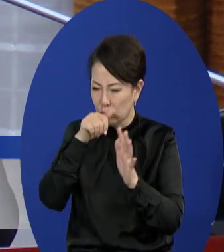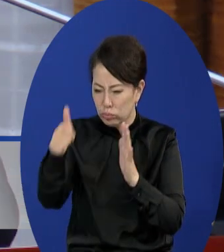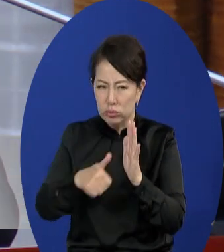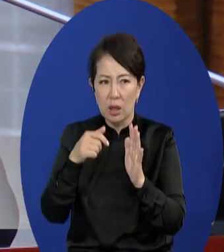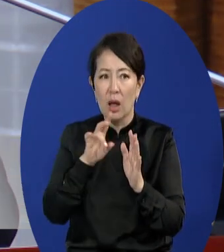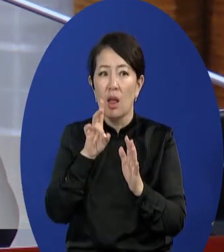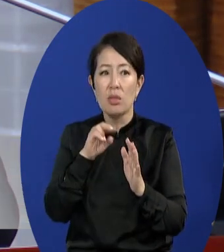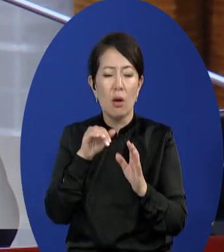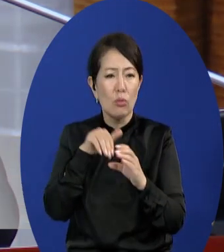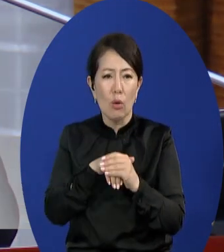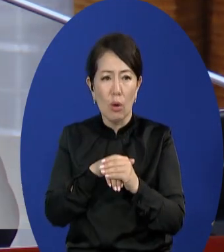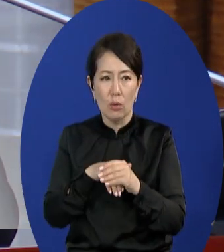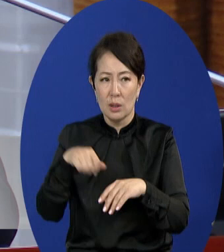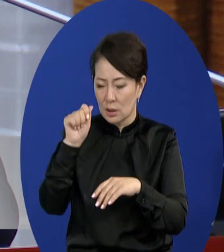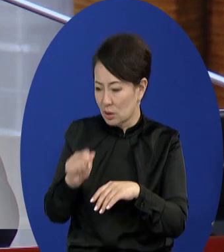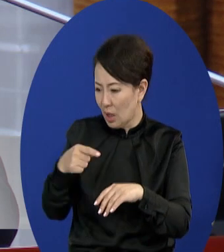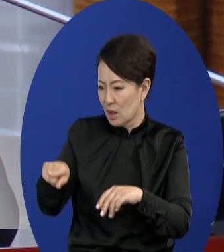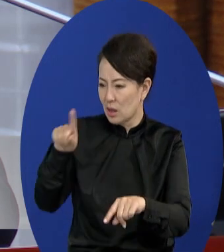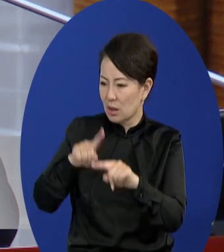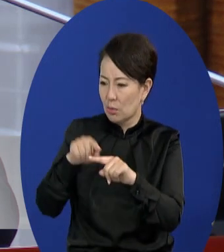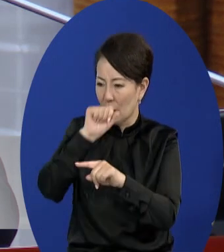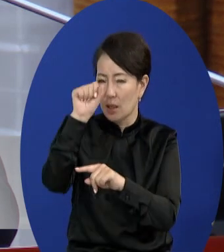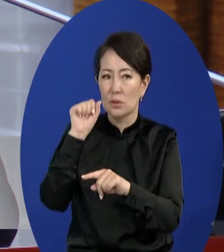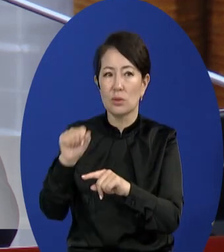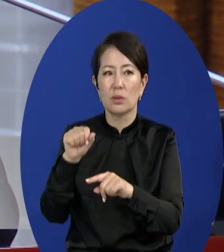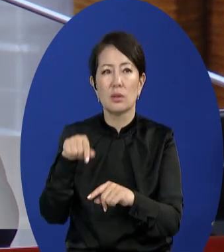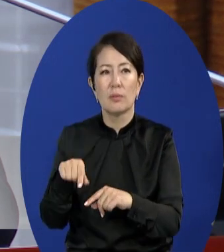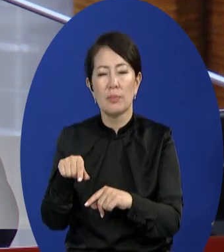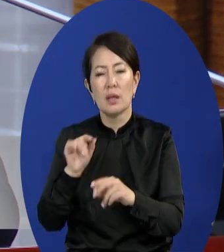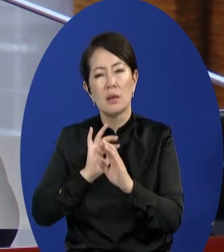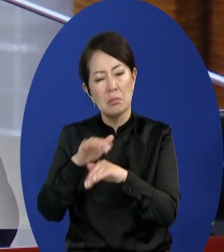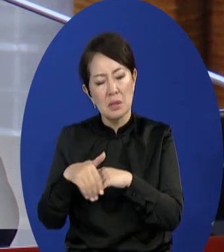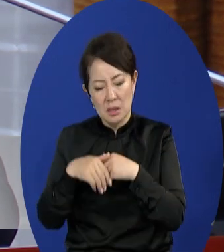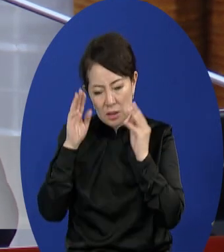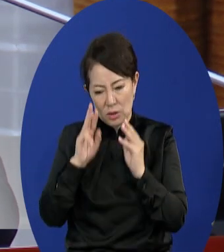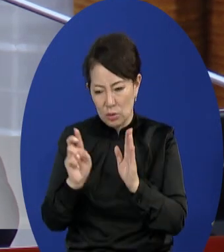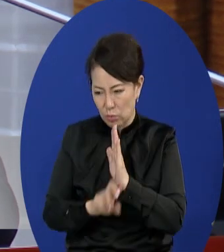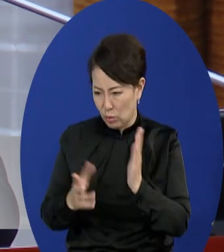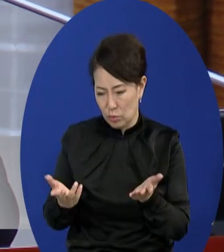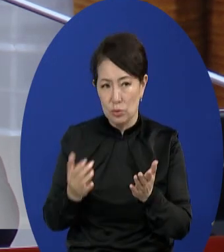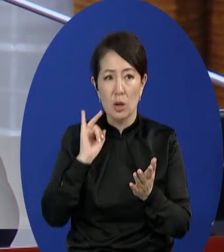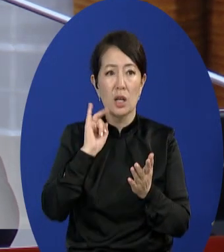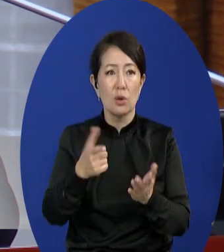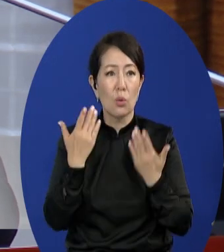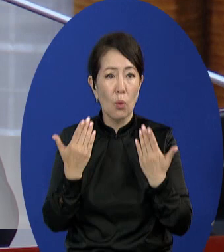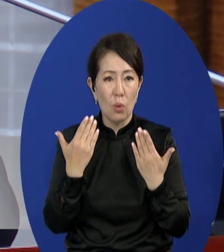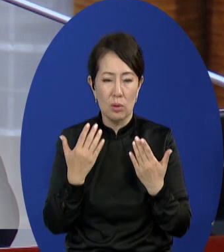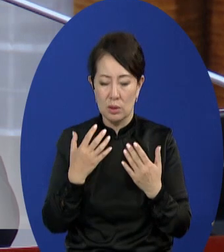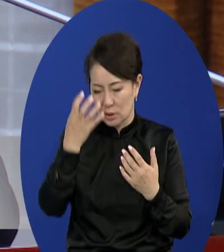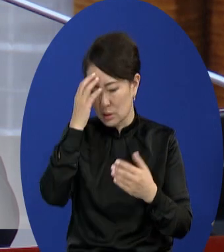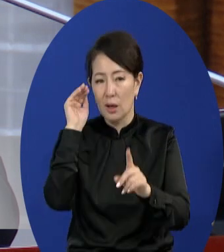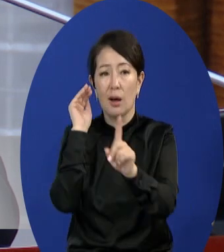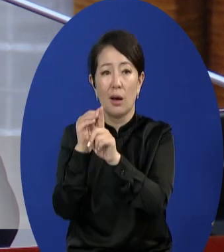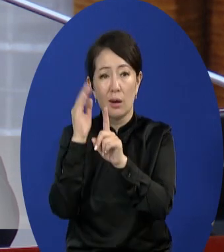энэ цалингийн нэмэлтийн асуудлыг бас салбарын хэмжээнд бий дааж шийдвэрлэх бололцоогүй байгаа учраас өөрөөр их хурд засгийн газарт энэ асуудлыг тавиад